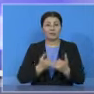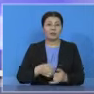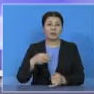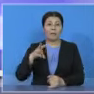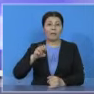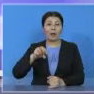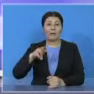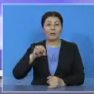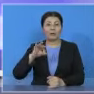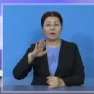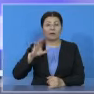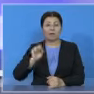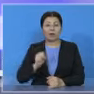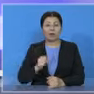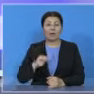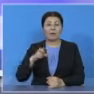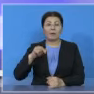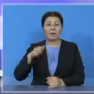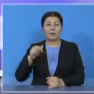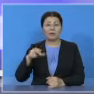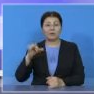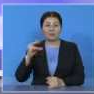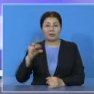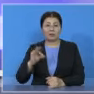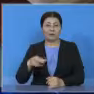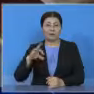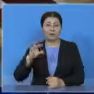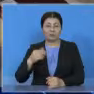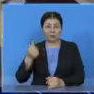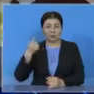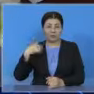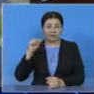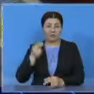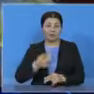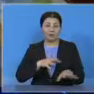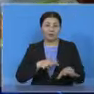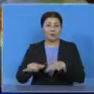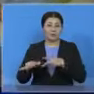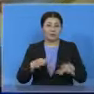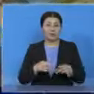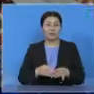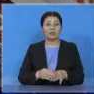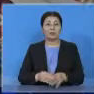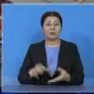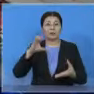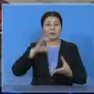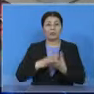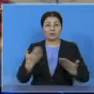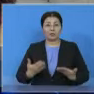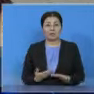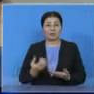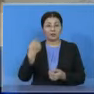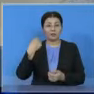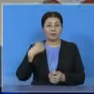Манчук Маметовой, а также народному герою Казахстана Хиуаз Дуспановой. В ходе мероприятия читатели библиотеки ознакомились с жизнью и